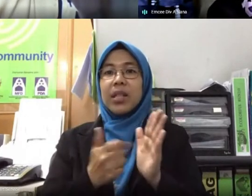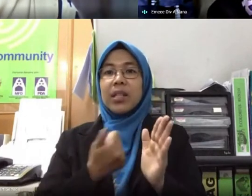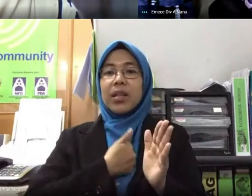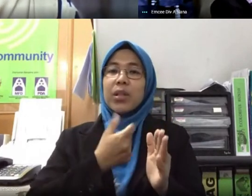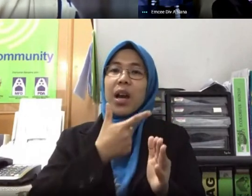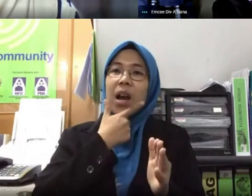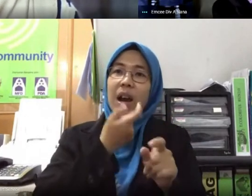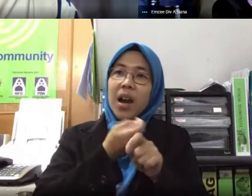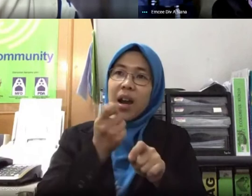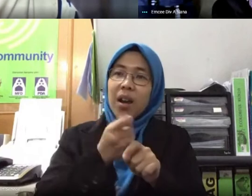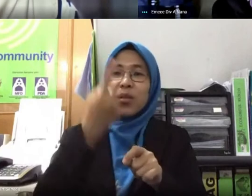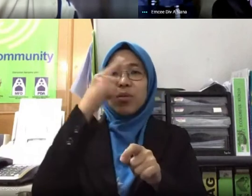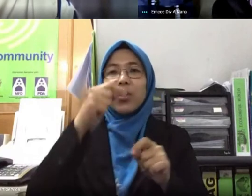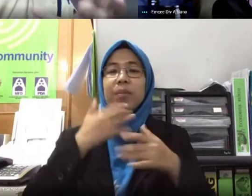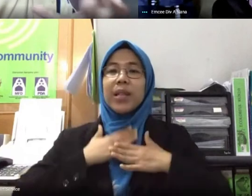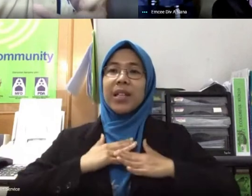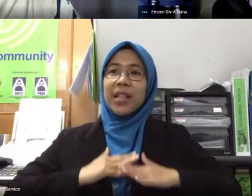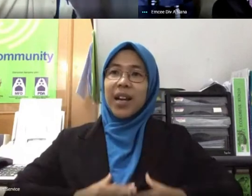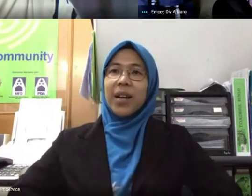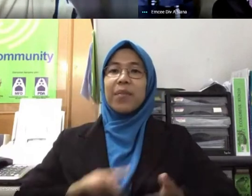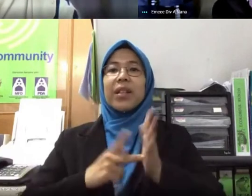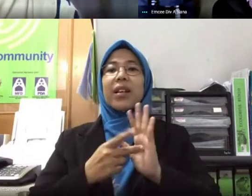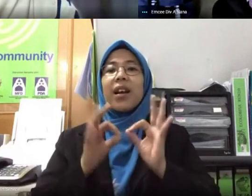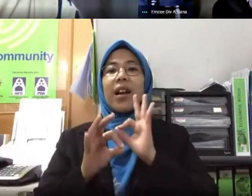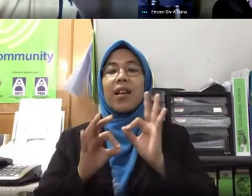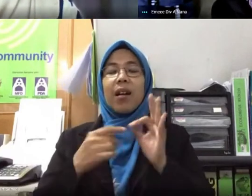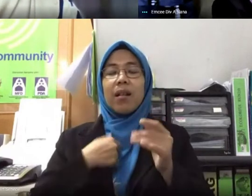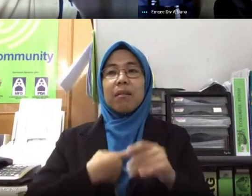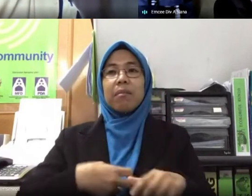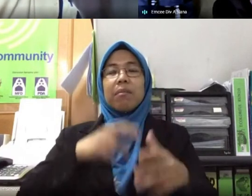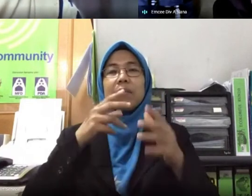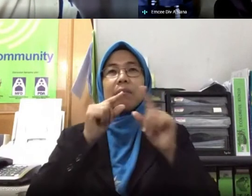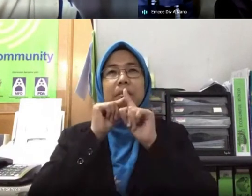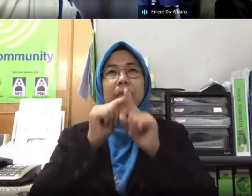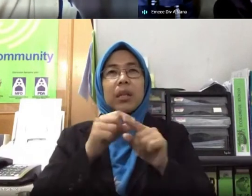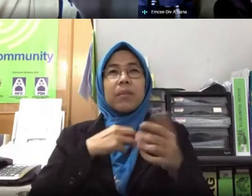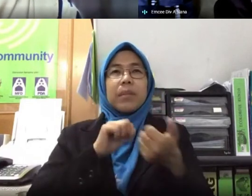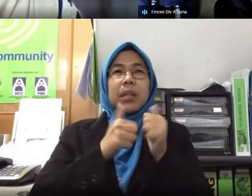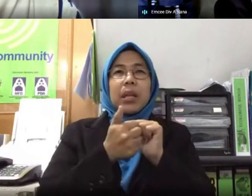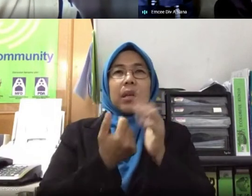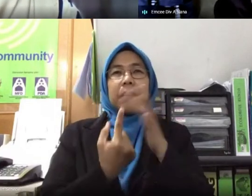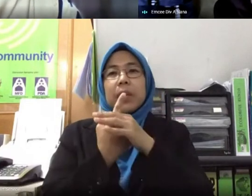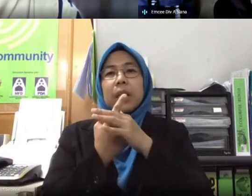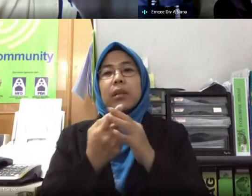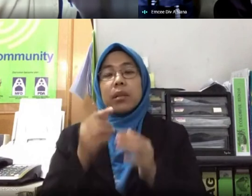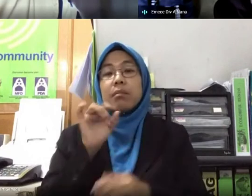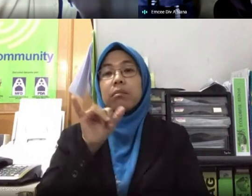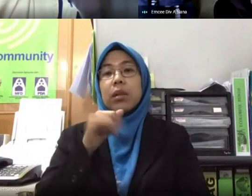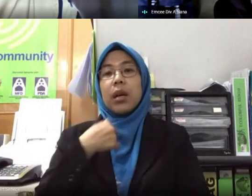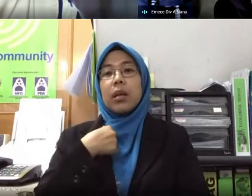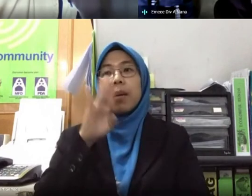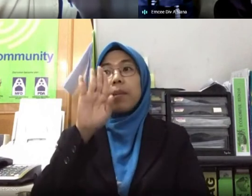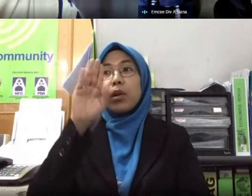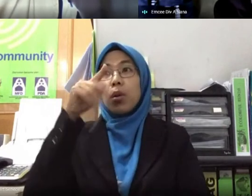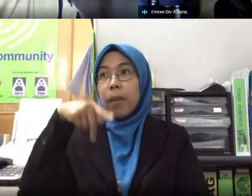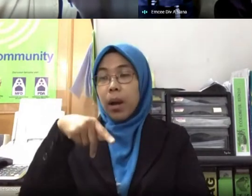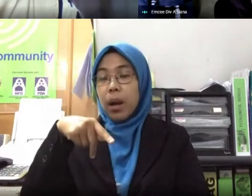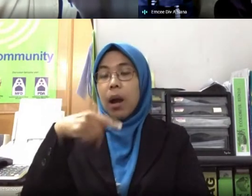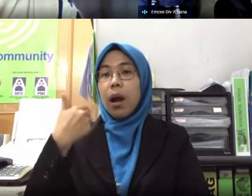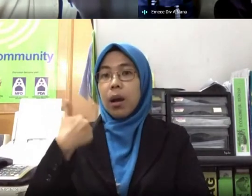supaya kita boleh bertenang dalam keadaan yang orang kata tegang. Betul. Sebab apa? Di Batu Pahat ada satu company ni, dia